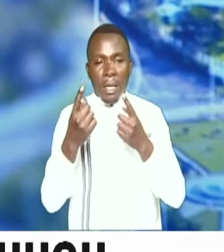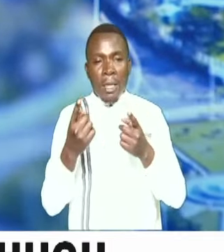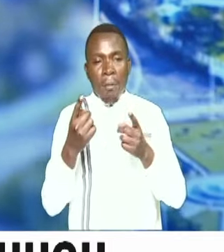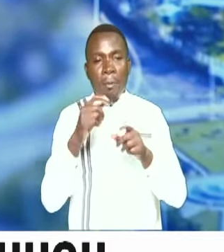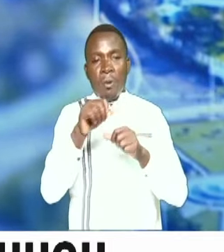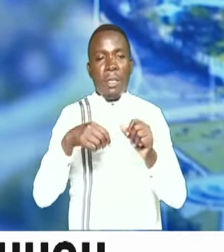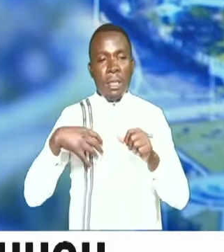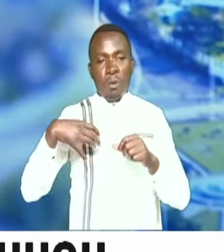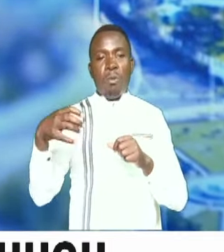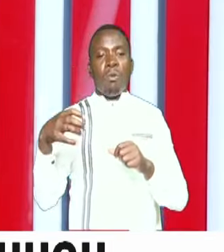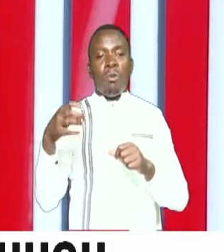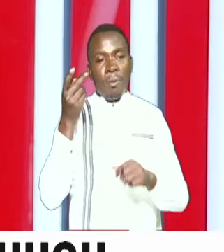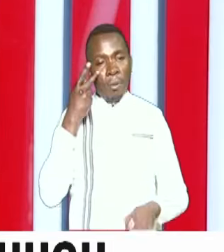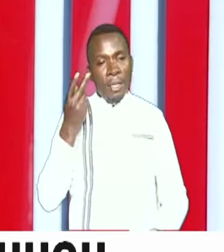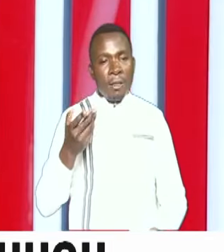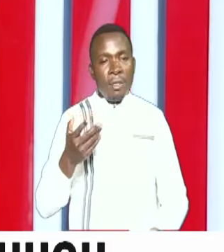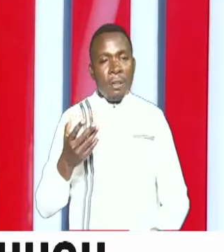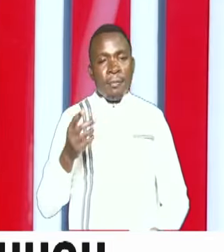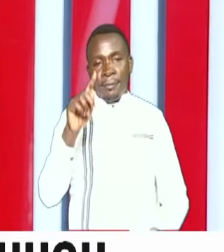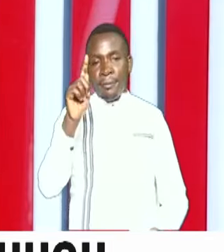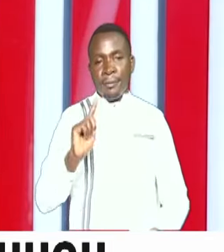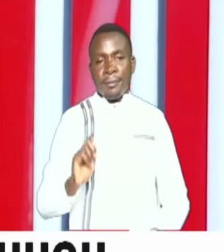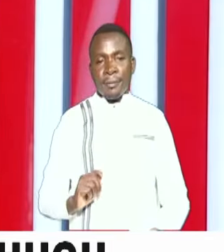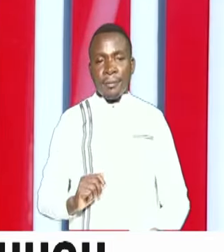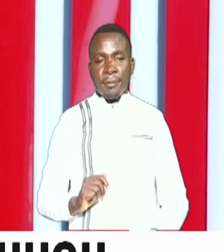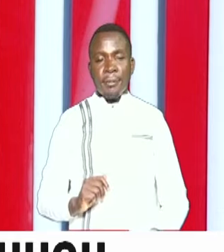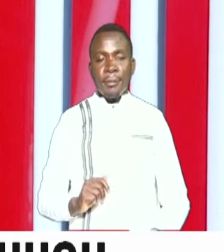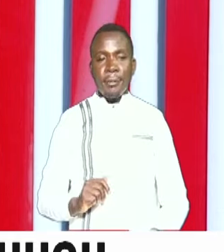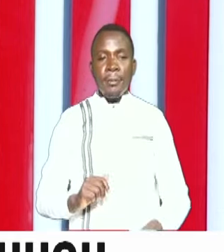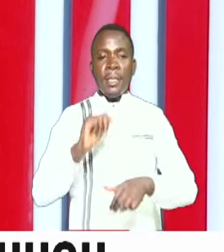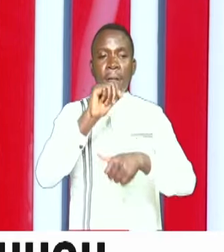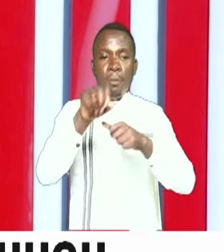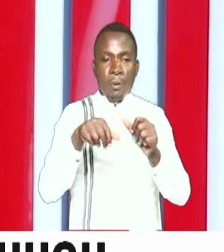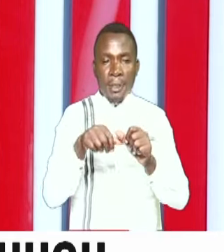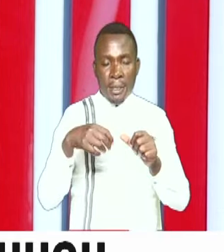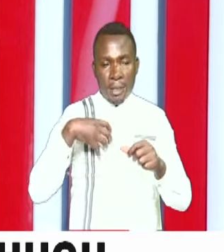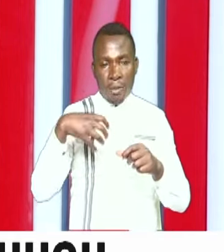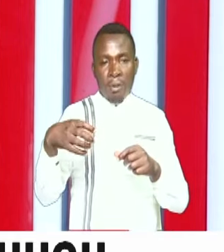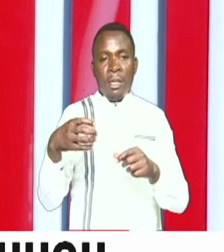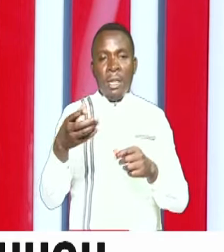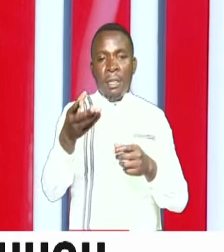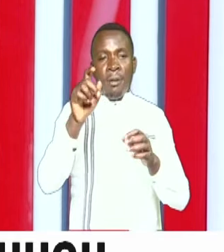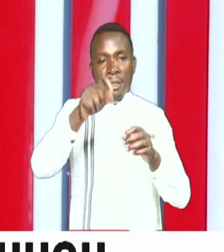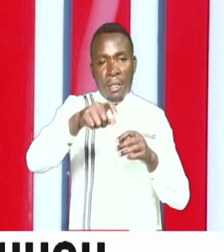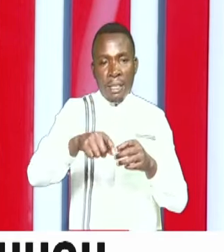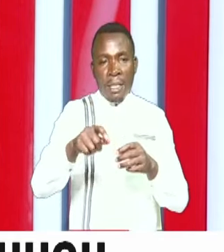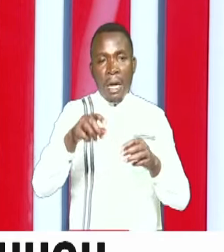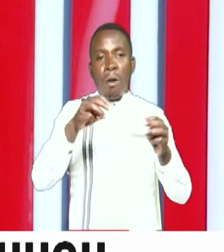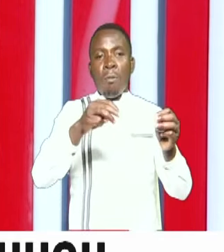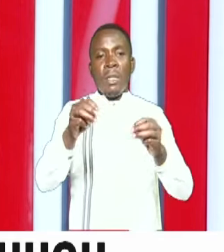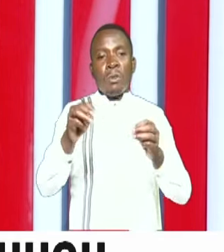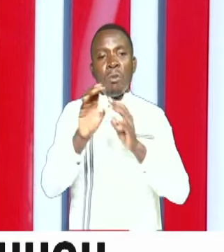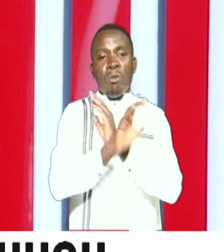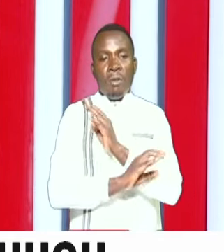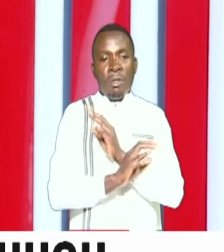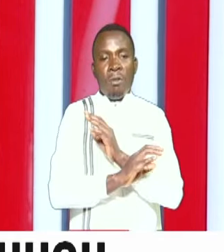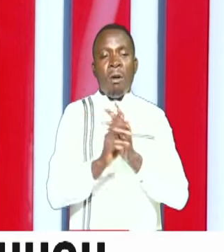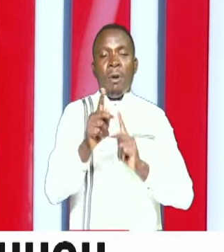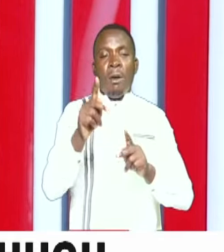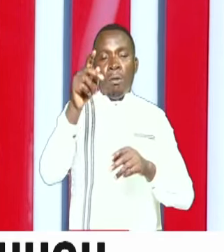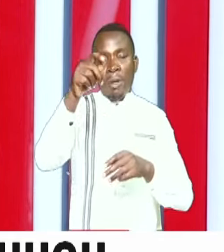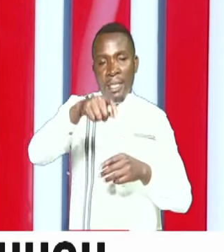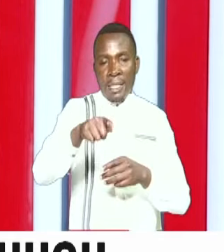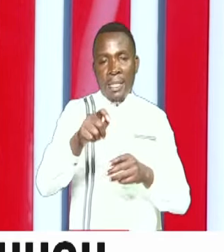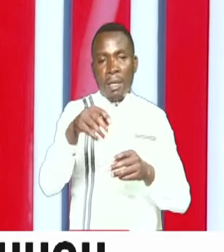ry'ubukungu mu ishusho ry'ubukungu icya mbere ni uko hari ibikenerwa ku masoko y'igihugu abantu bakenera kugira ngo babe bajya kugura